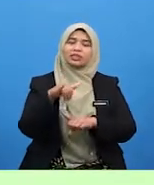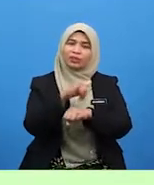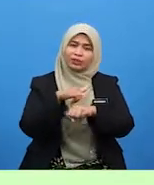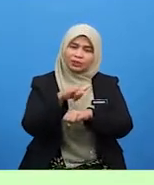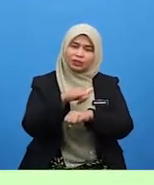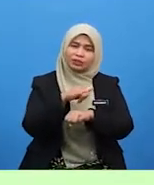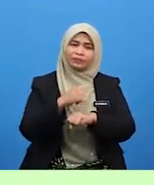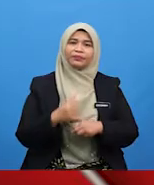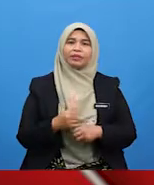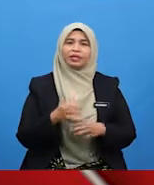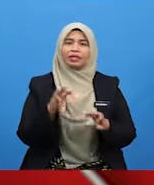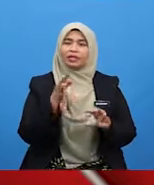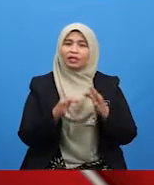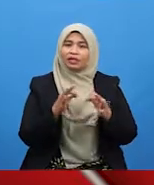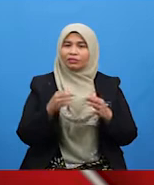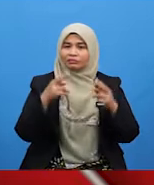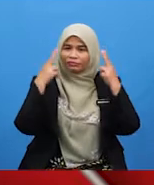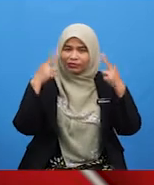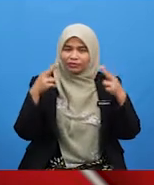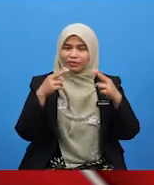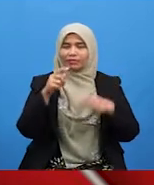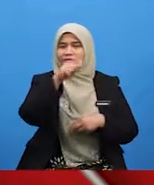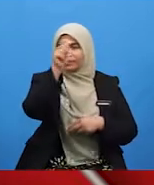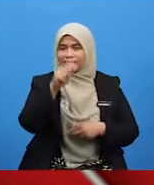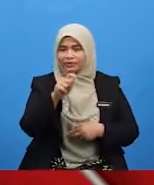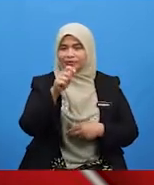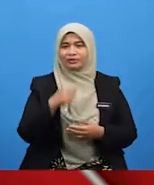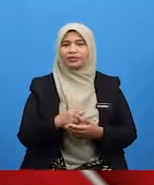syurga. Sekiranya ustaz tanya,